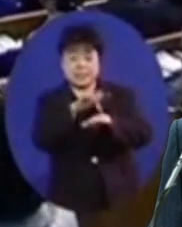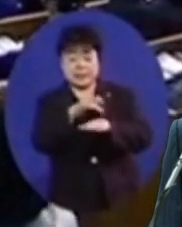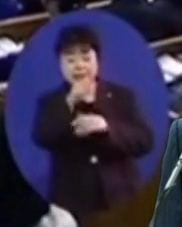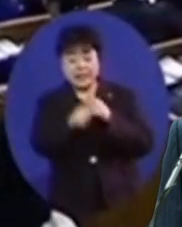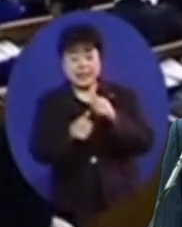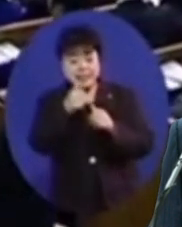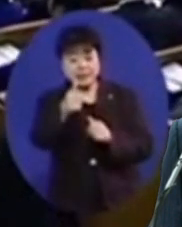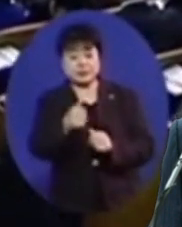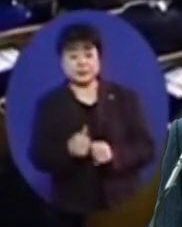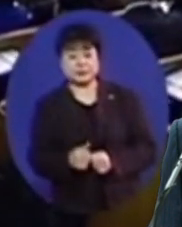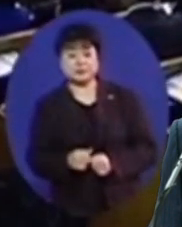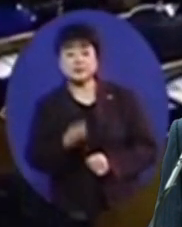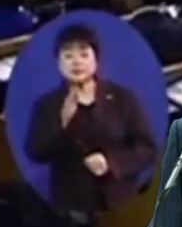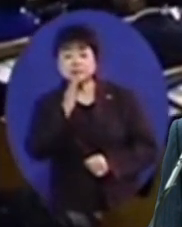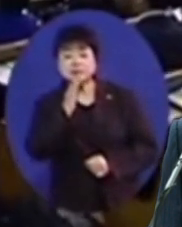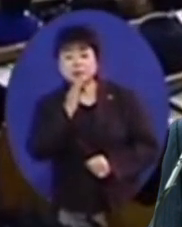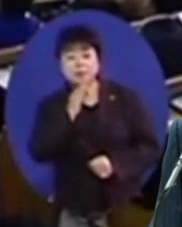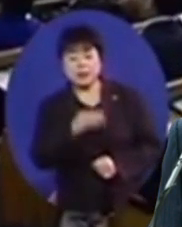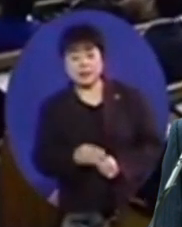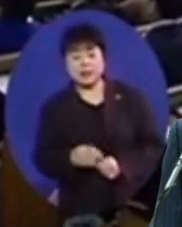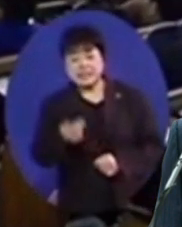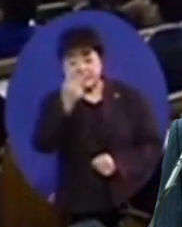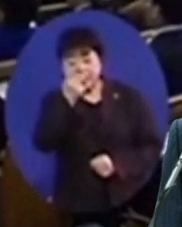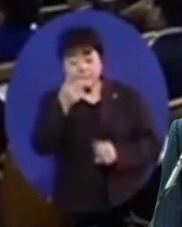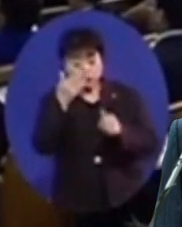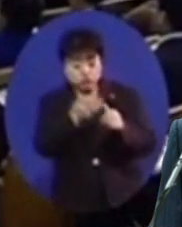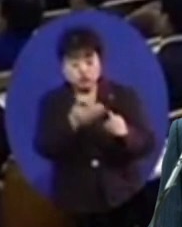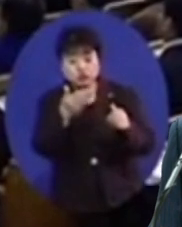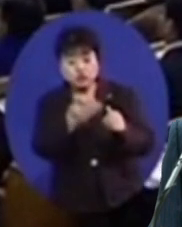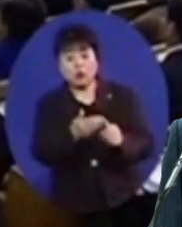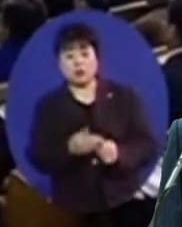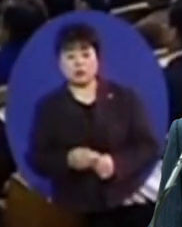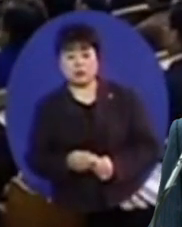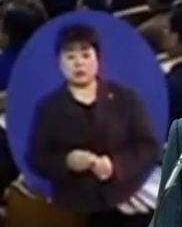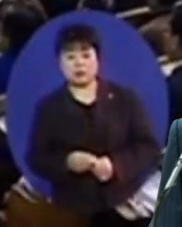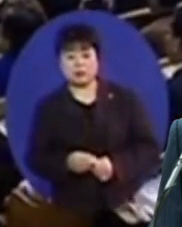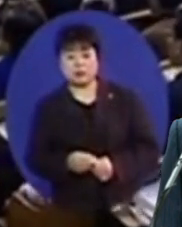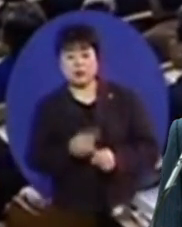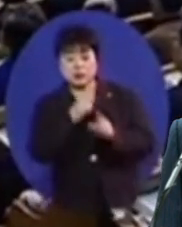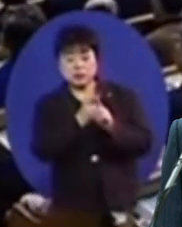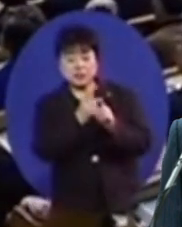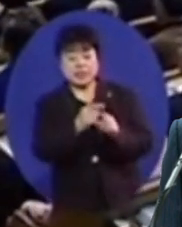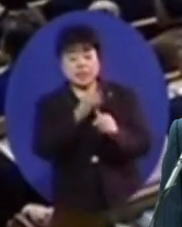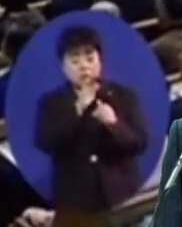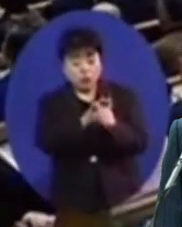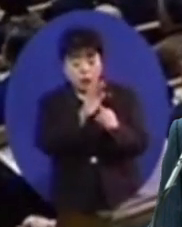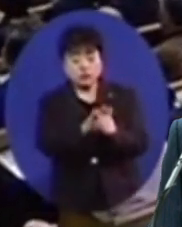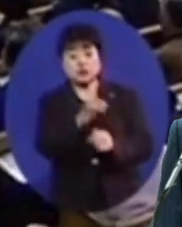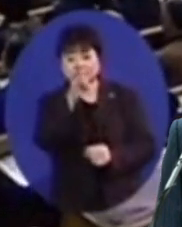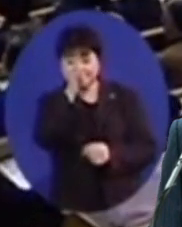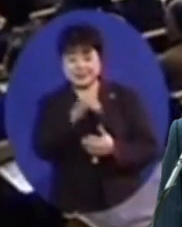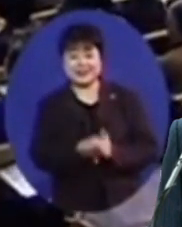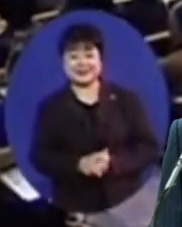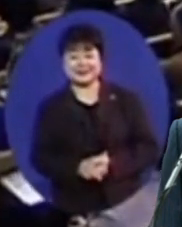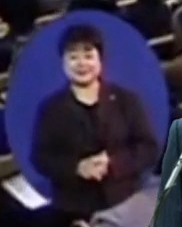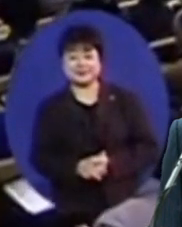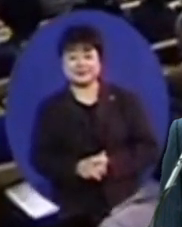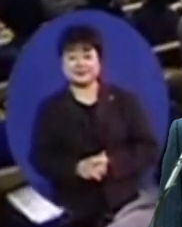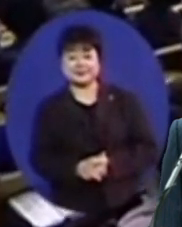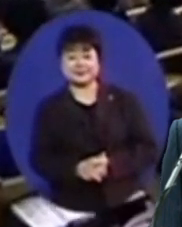하나님은 그리스도를 통해서 어찌하는지 생명을 얻되 풍성히 얻기를 원합니다. 역사하고 계신 것입니다.